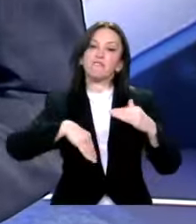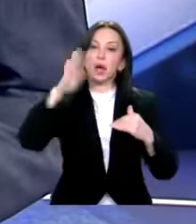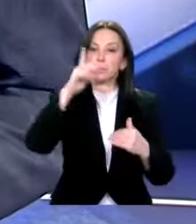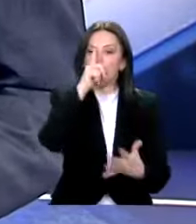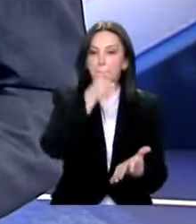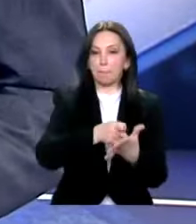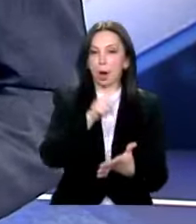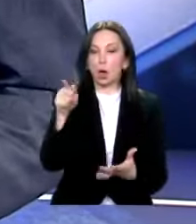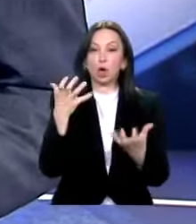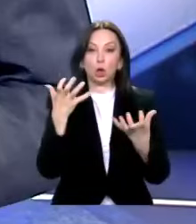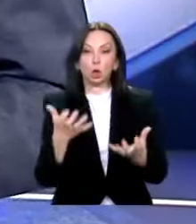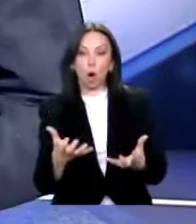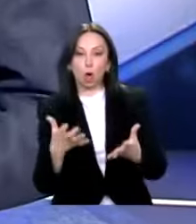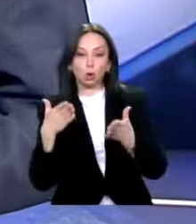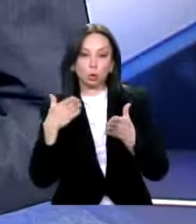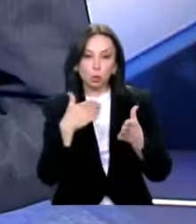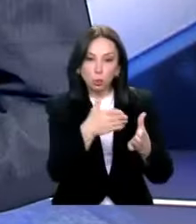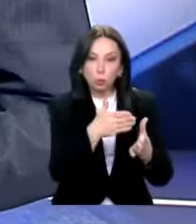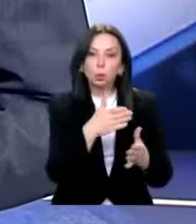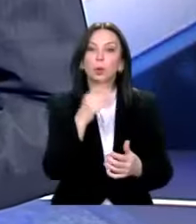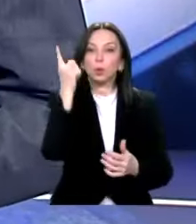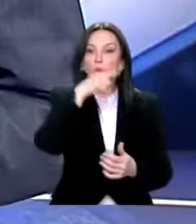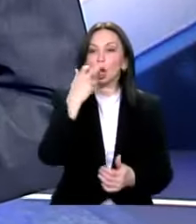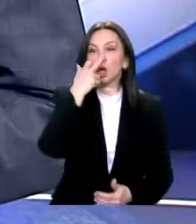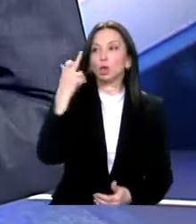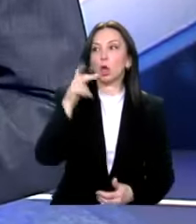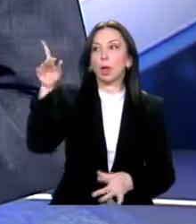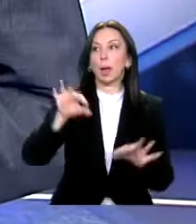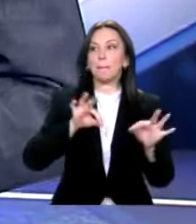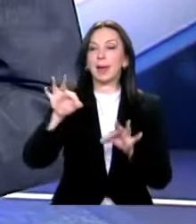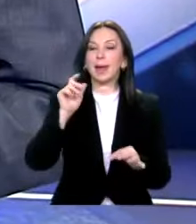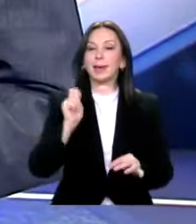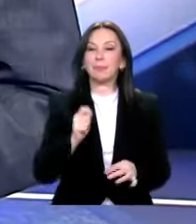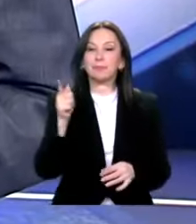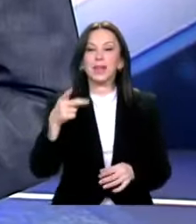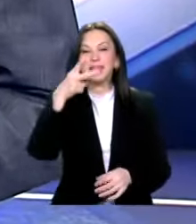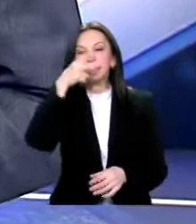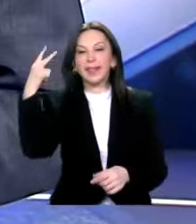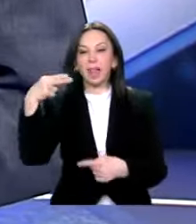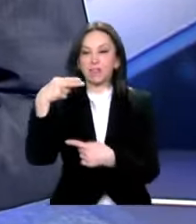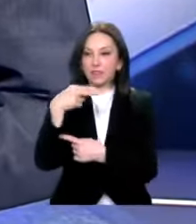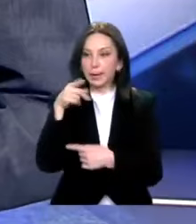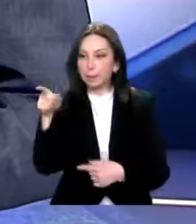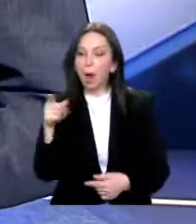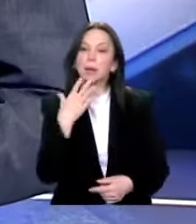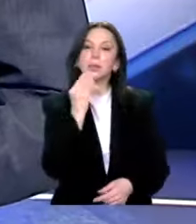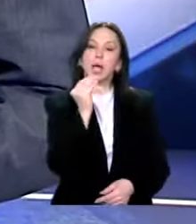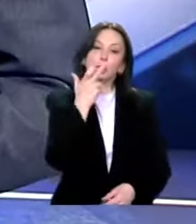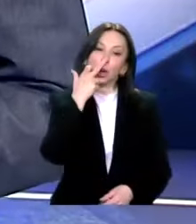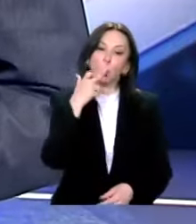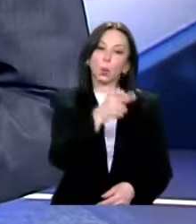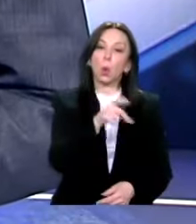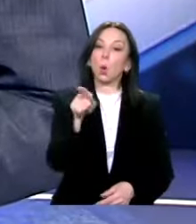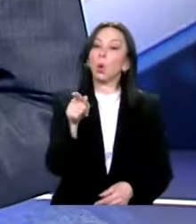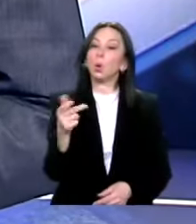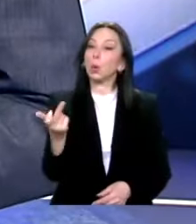var. Bu yoğun ilgi dolandırıcıları da harekete geçirdi. Sahte ajanslarla gençler dolandırılmaya başlandı. Peki o tuzağa